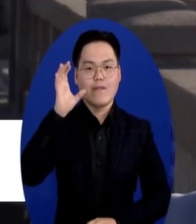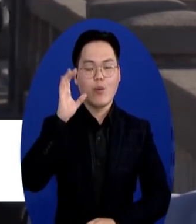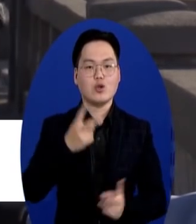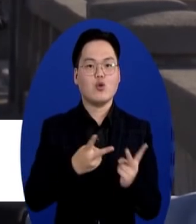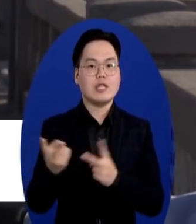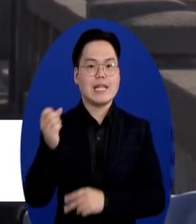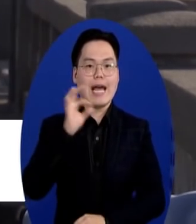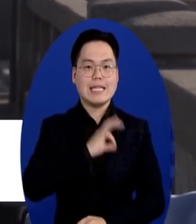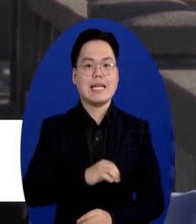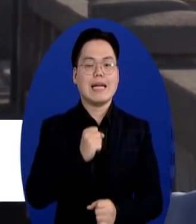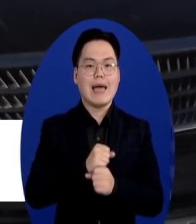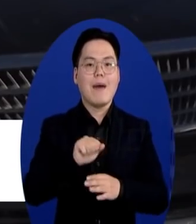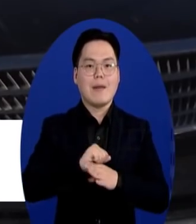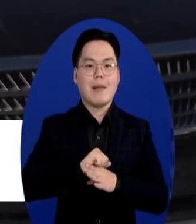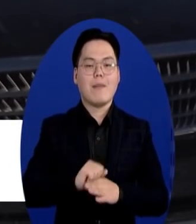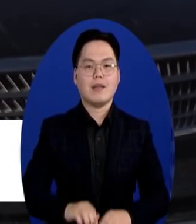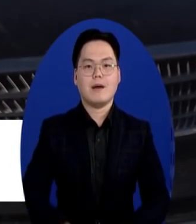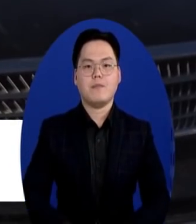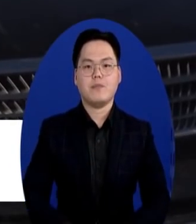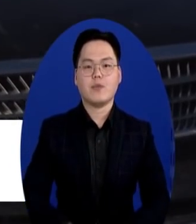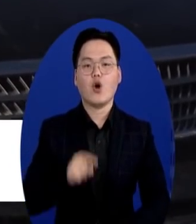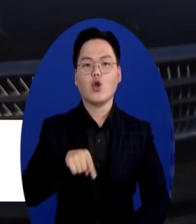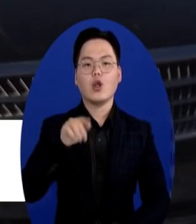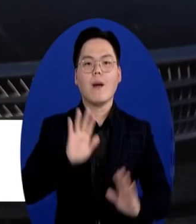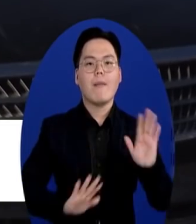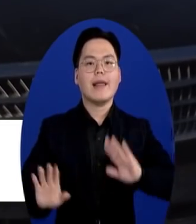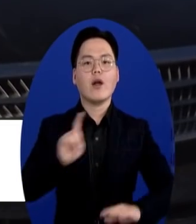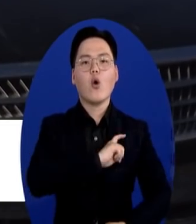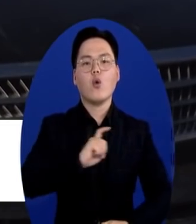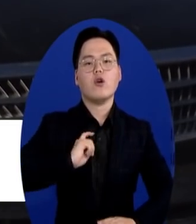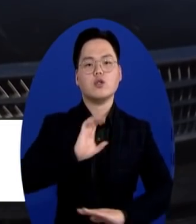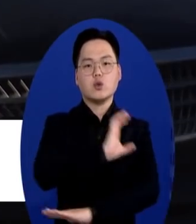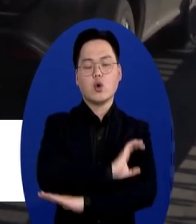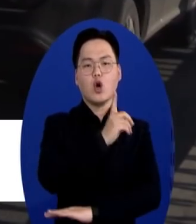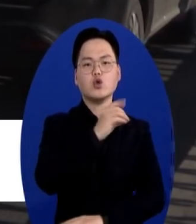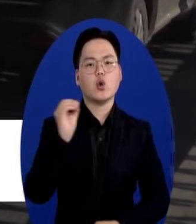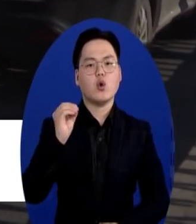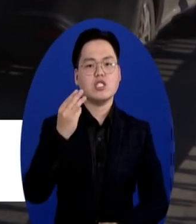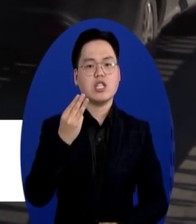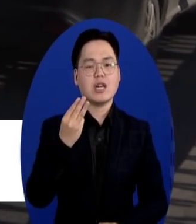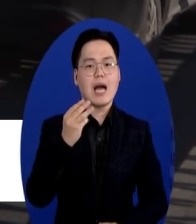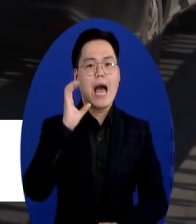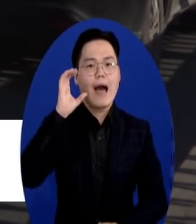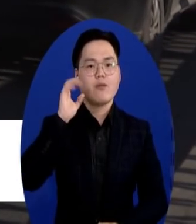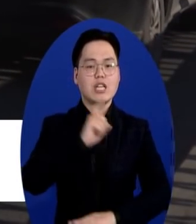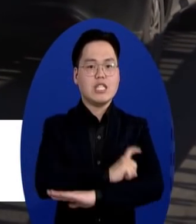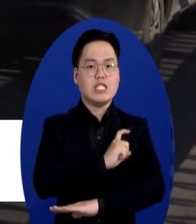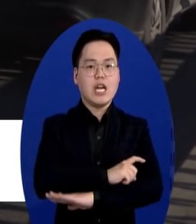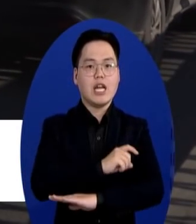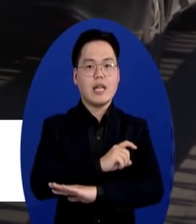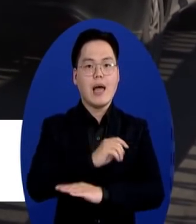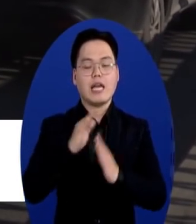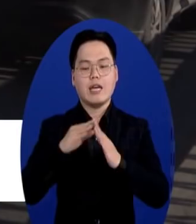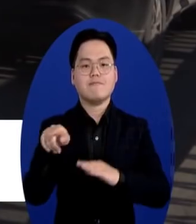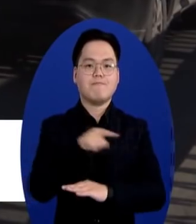бид нар бэлтгэл ажлаа хангаад бэлэн байдалтай байгаа. Өнөөдрийн байдлаар хувийн сургуулиудын 100 гаруй автобус хүүхдүүдийн хичээл сургуультанд зөөж байна. Бүх